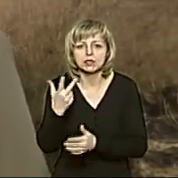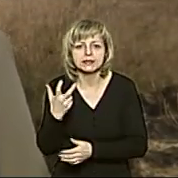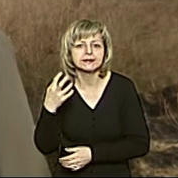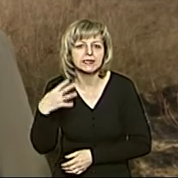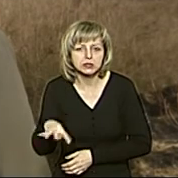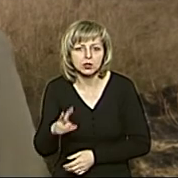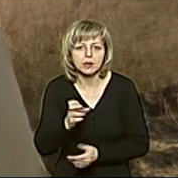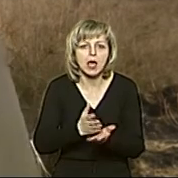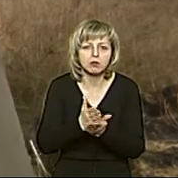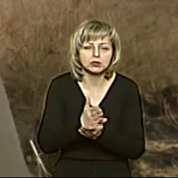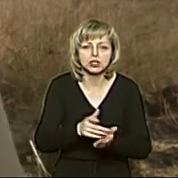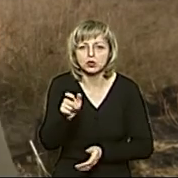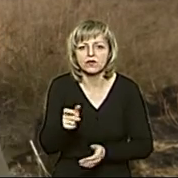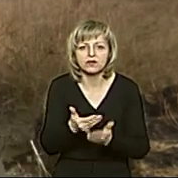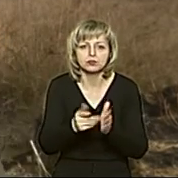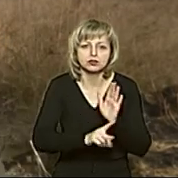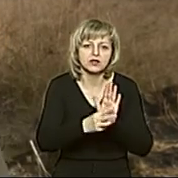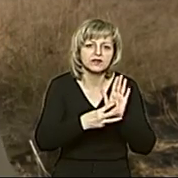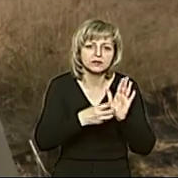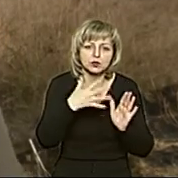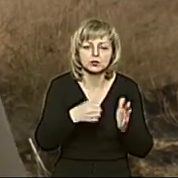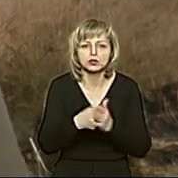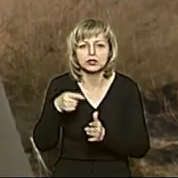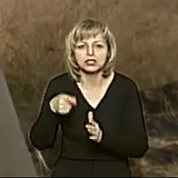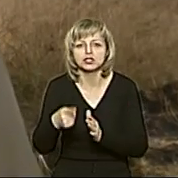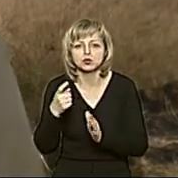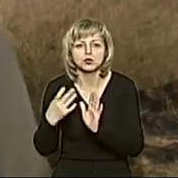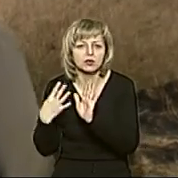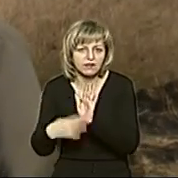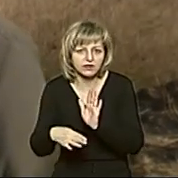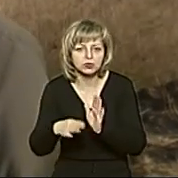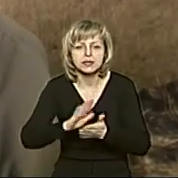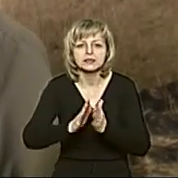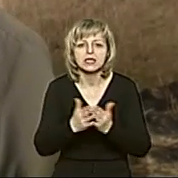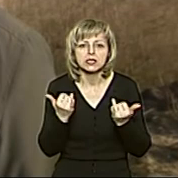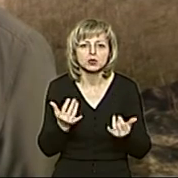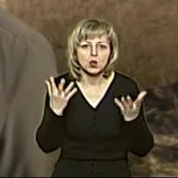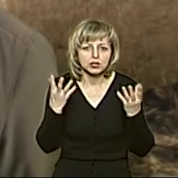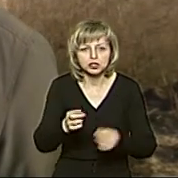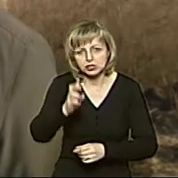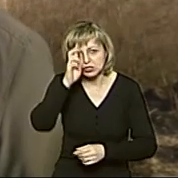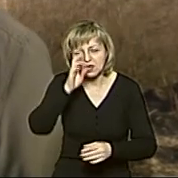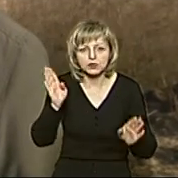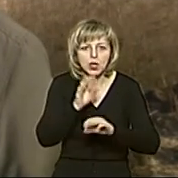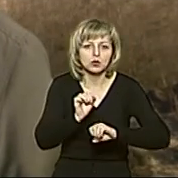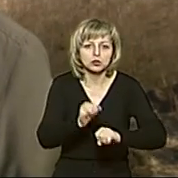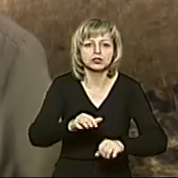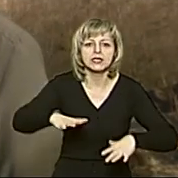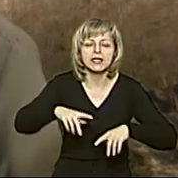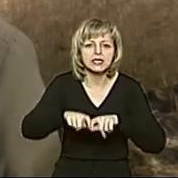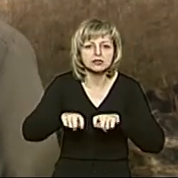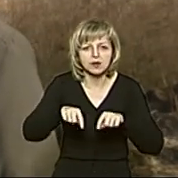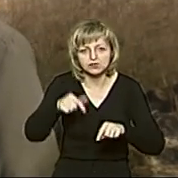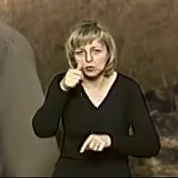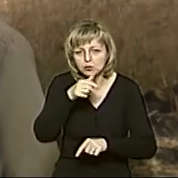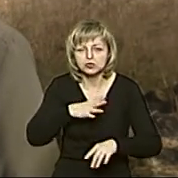340, на посадових осіб від 850 до 1190. Станом на сьогоднішній день Державною екологічною інспекцією в цьому році